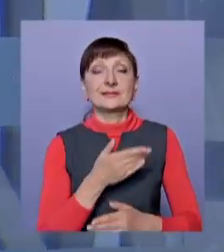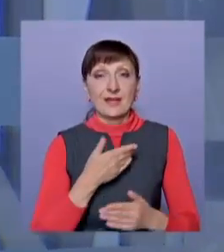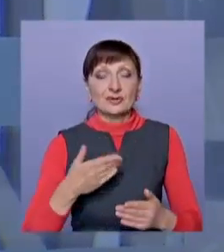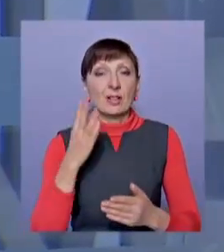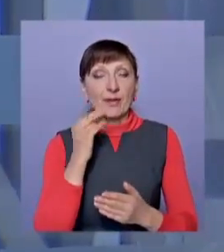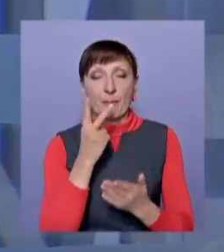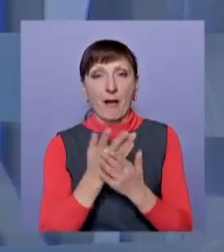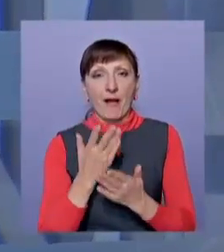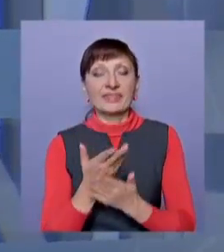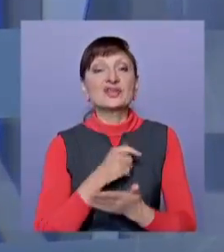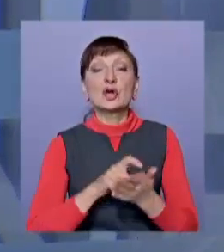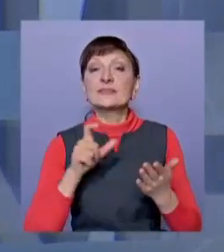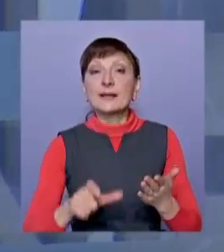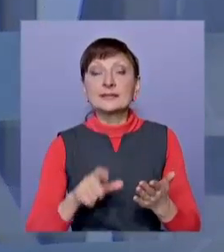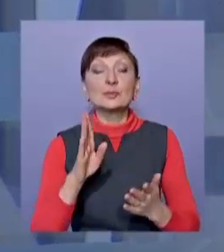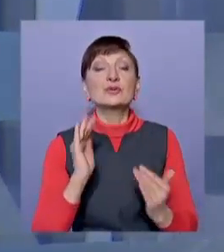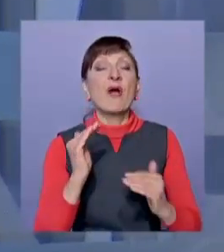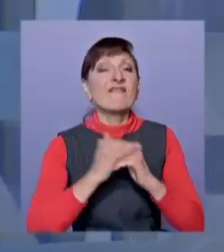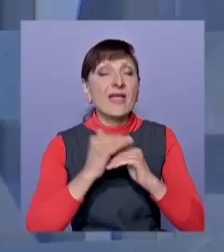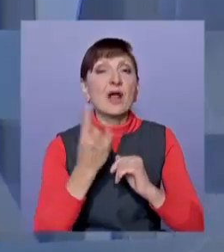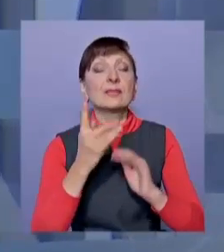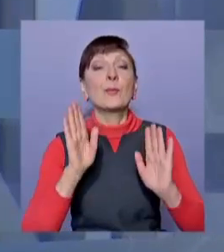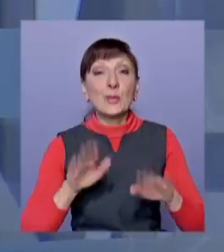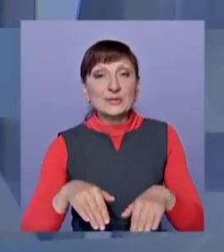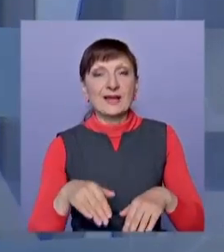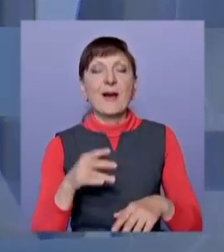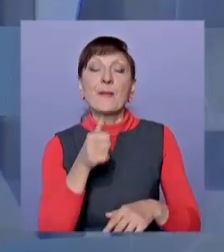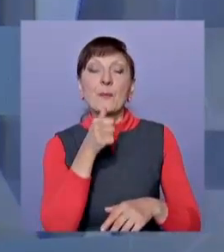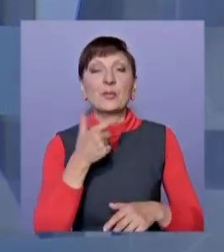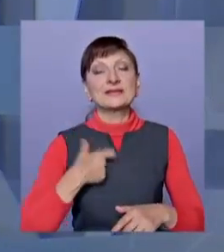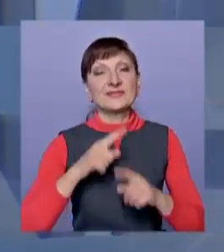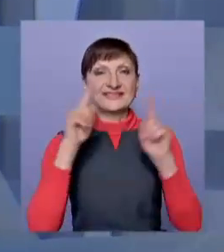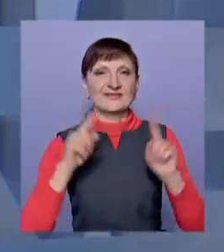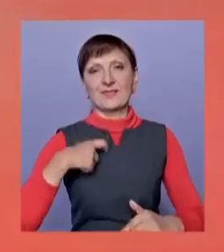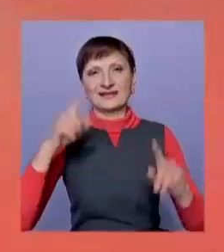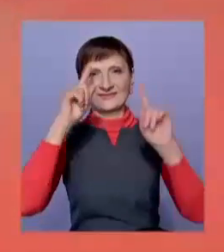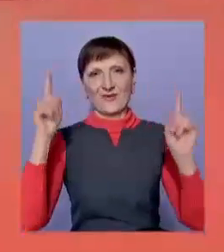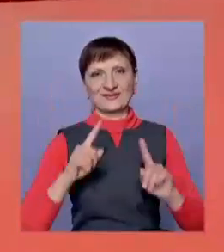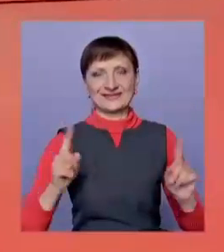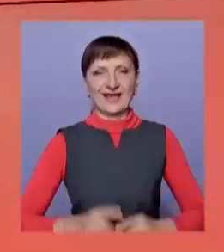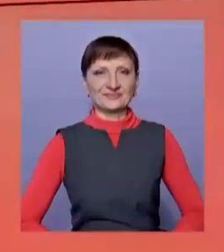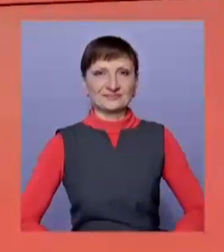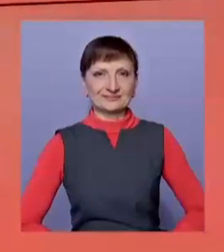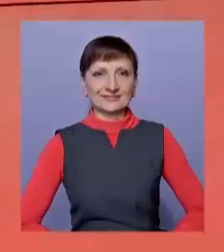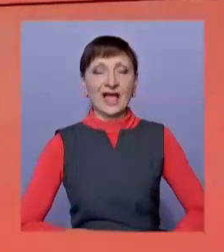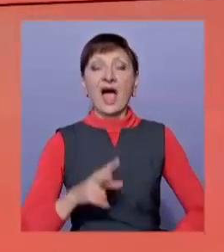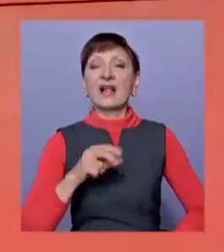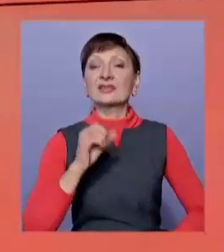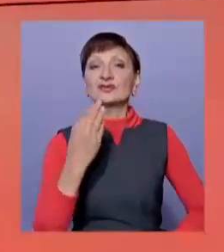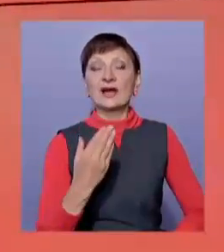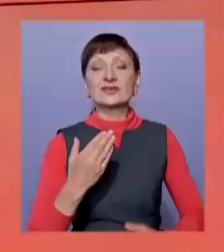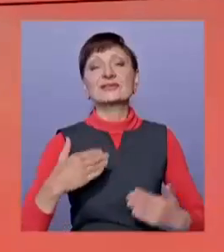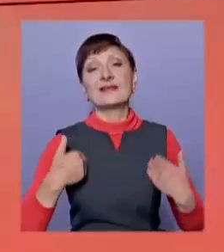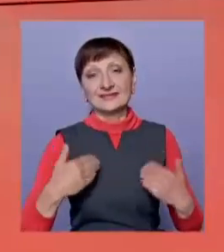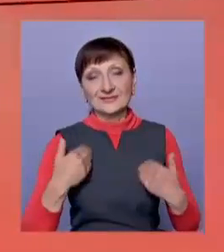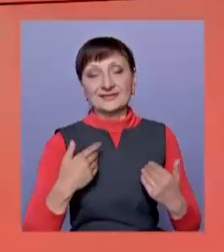Алтышаш Смагулова. Моя коллега, пусть и всего лишь на один вечер, примерила роль кинодивы. Алтышаш, привет! Остается только